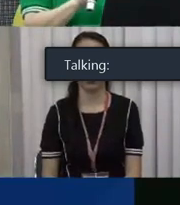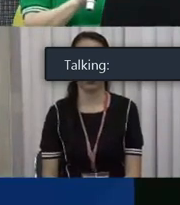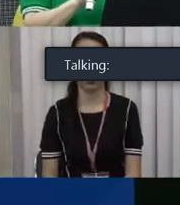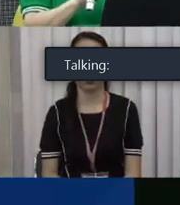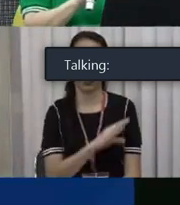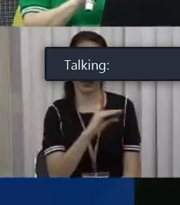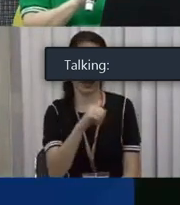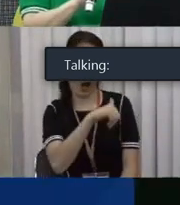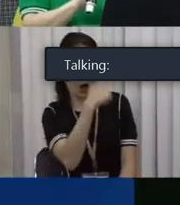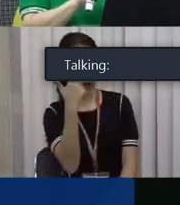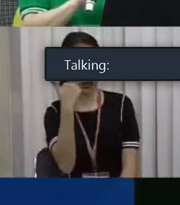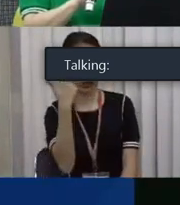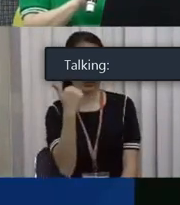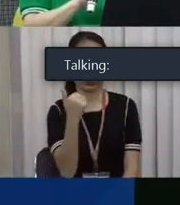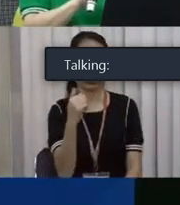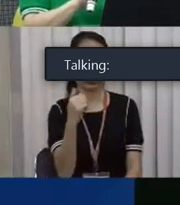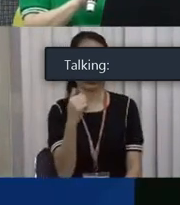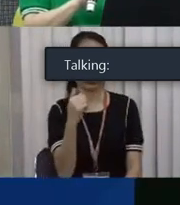and other